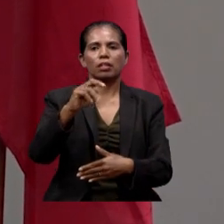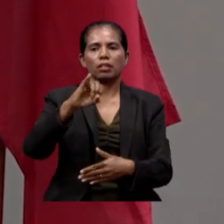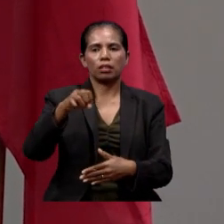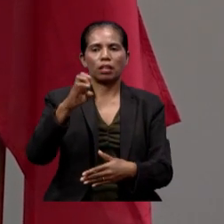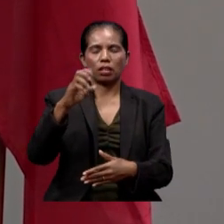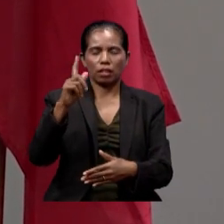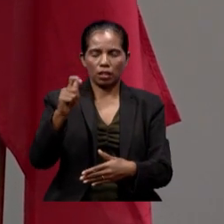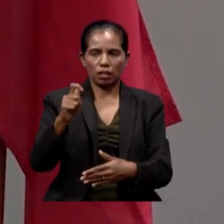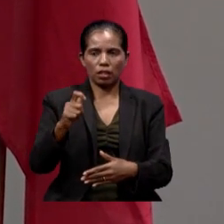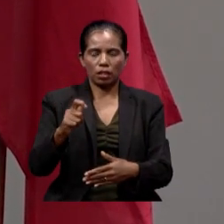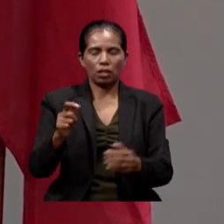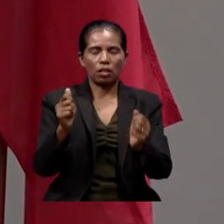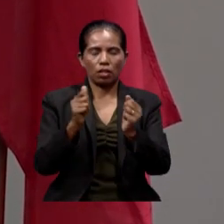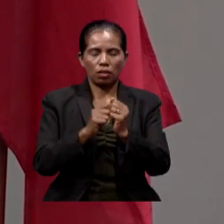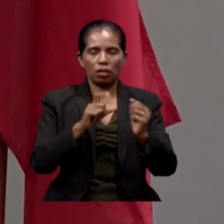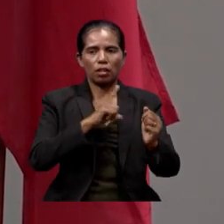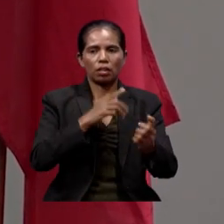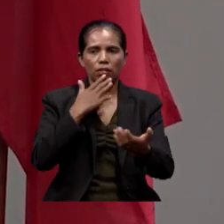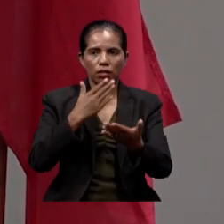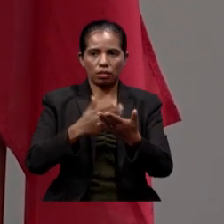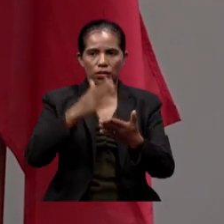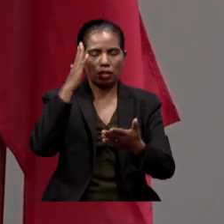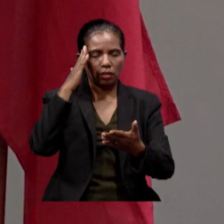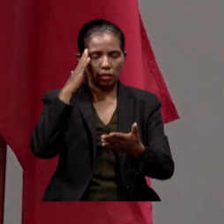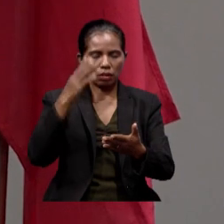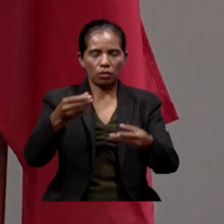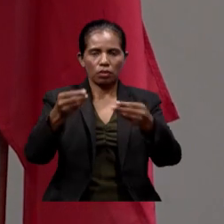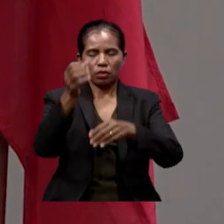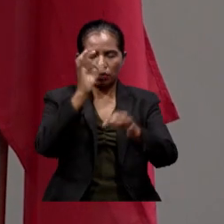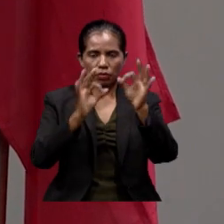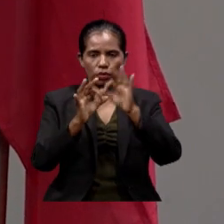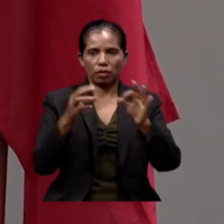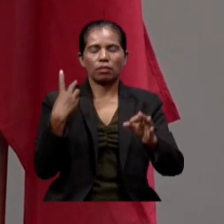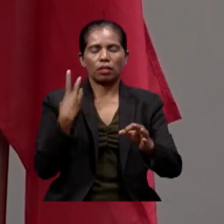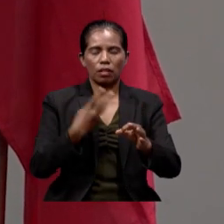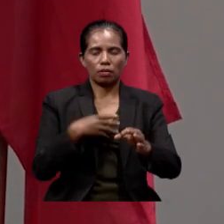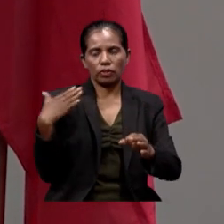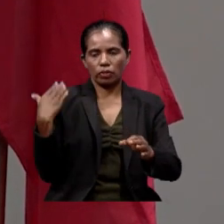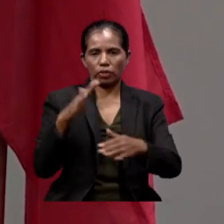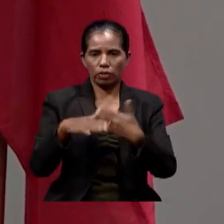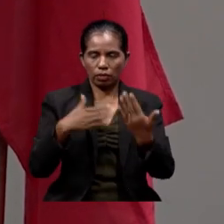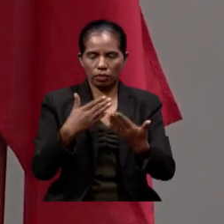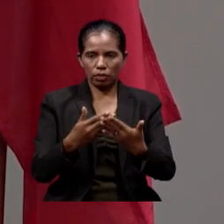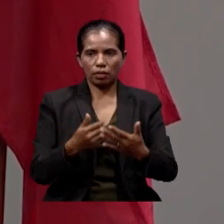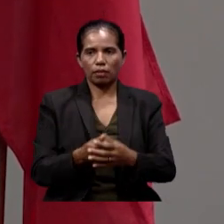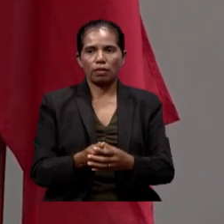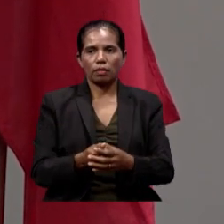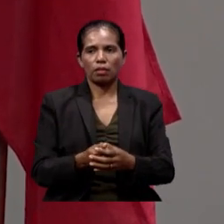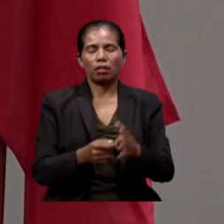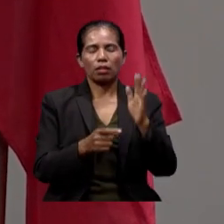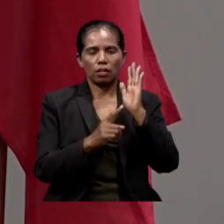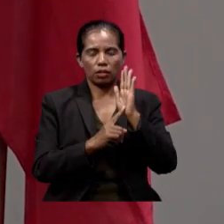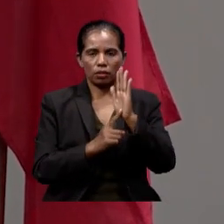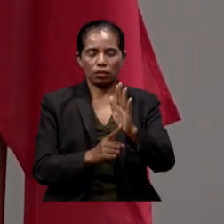dua, no hanu India TV sokong via sama kami, jawab ini perjalanan sirvo tu. Atu atu tangan sang